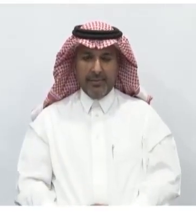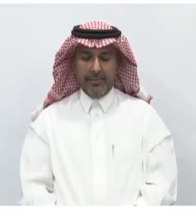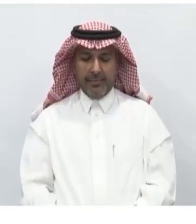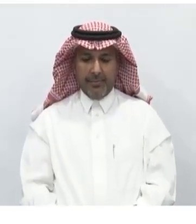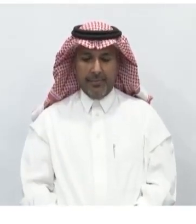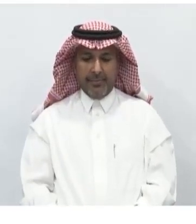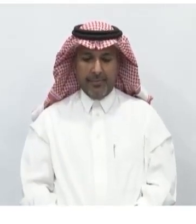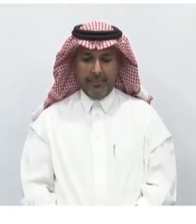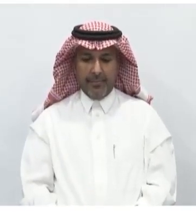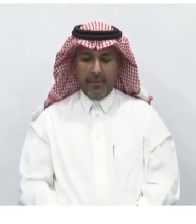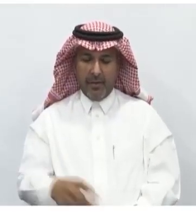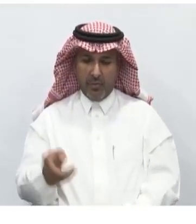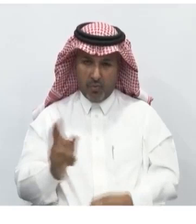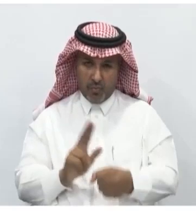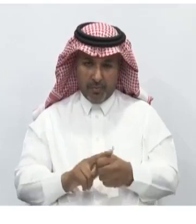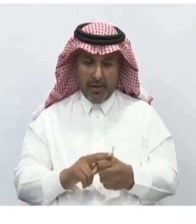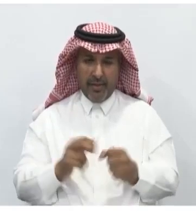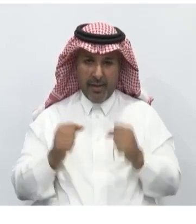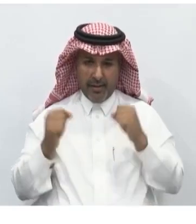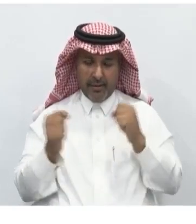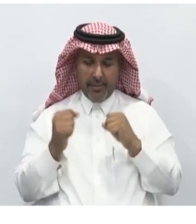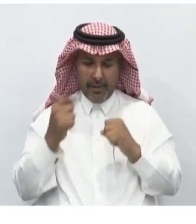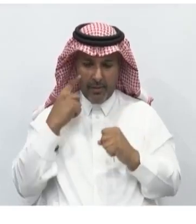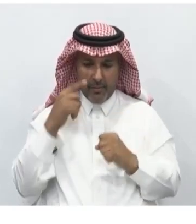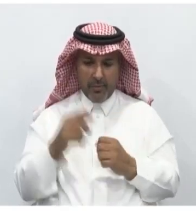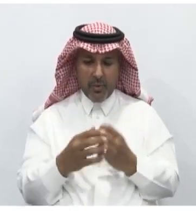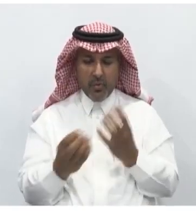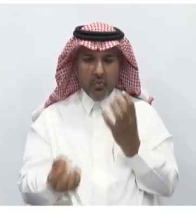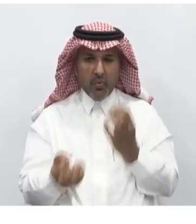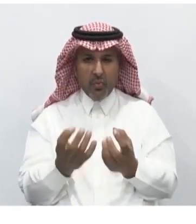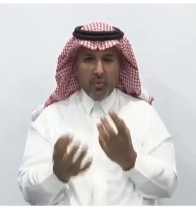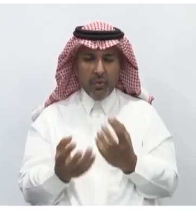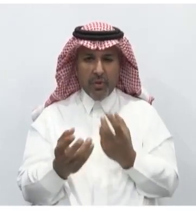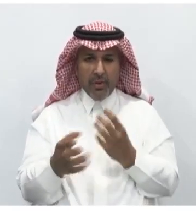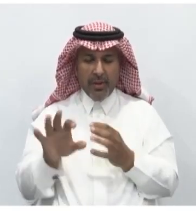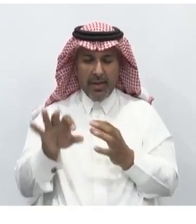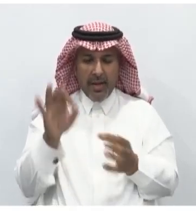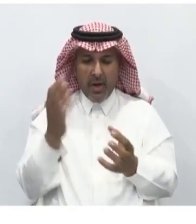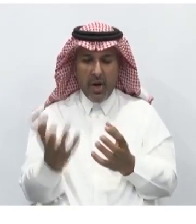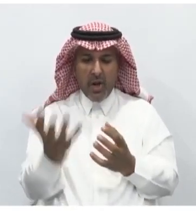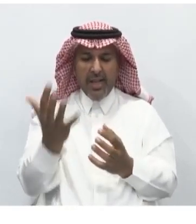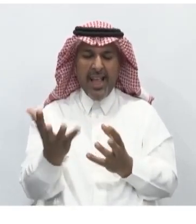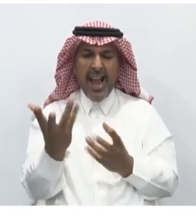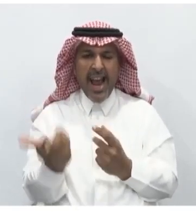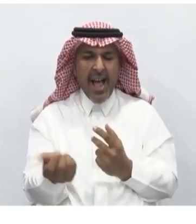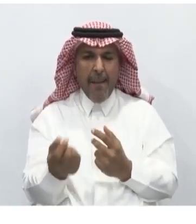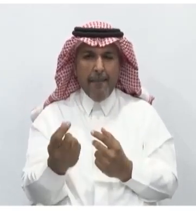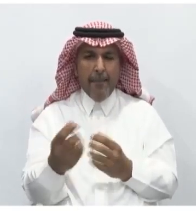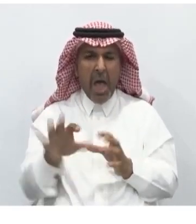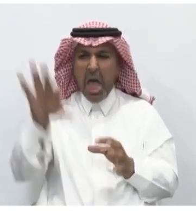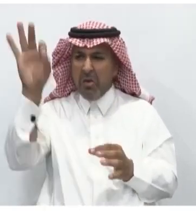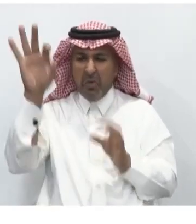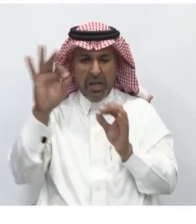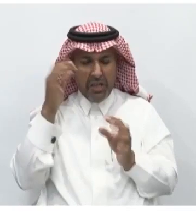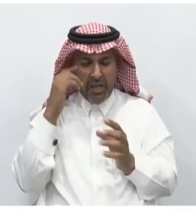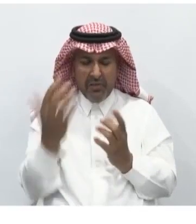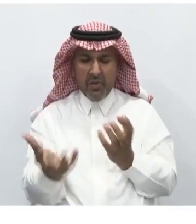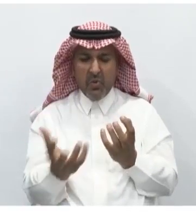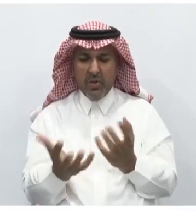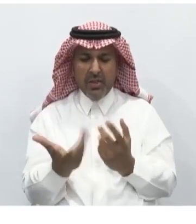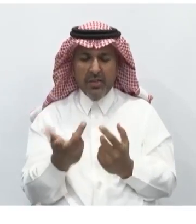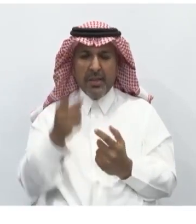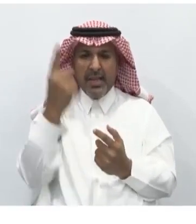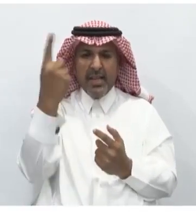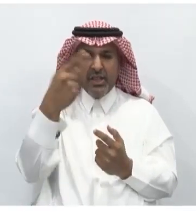أيضًا مسألة تدريبية أخرى. سخنت عينة كتلتها 11.75 جرام من ملح مائي شائع لكلوريد